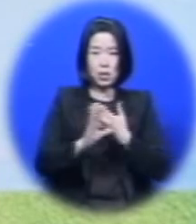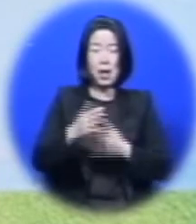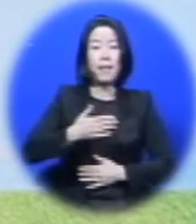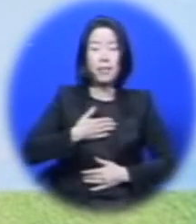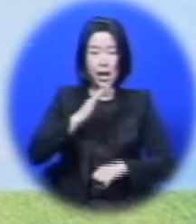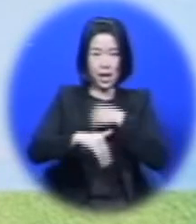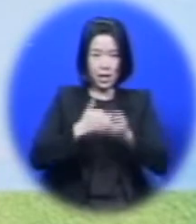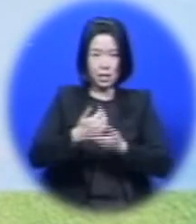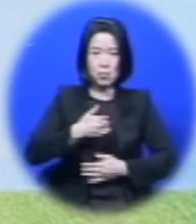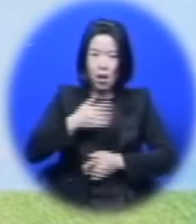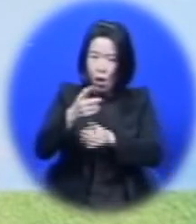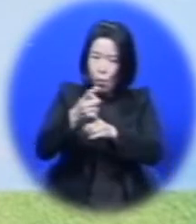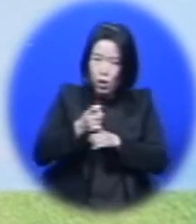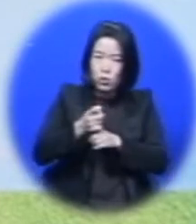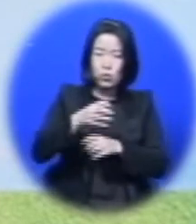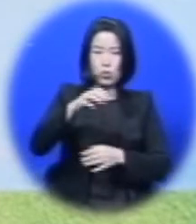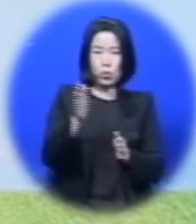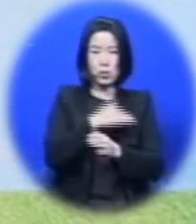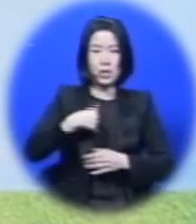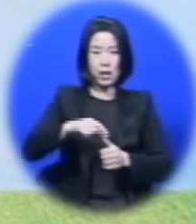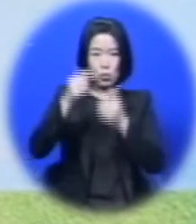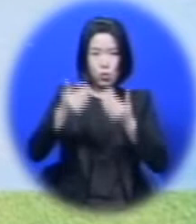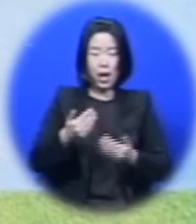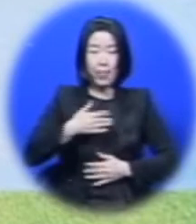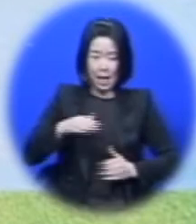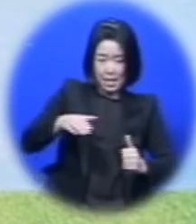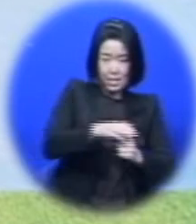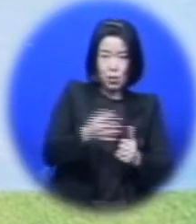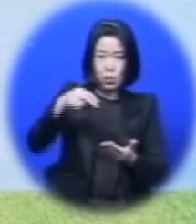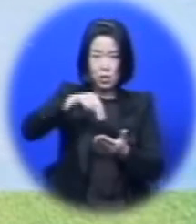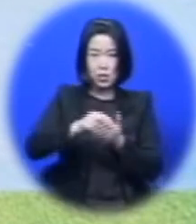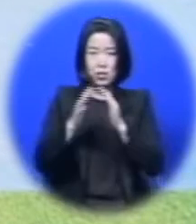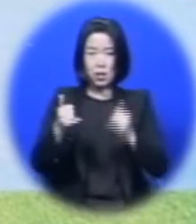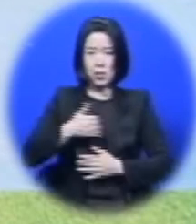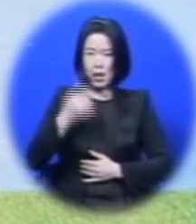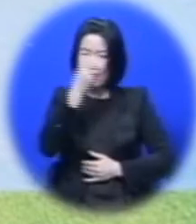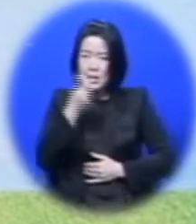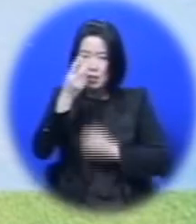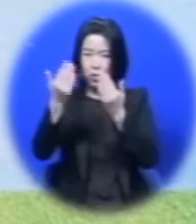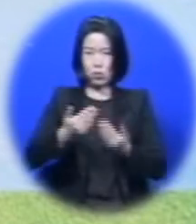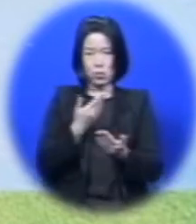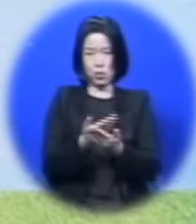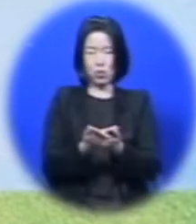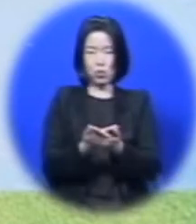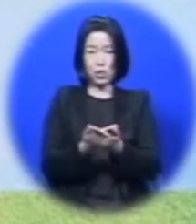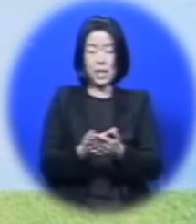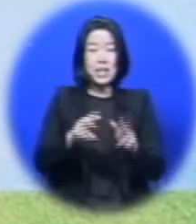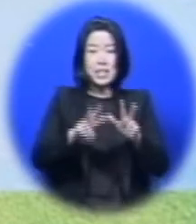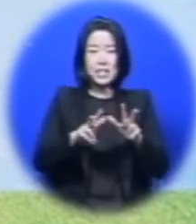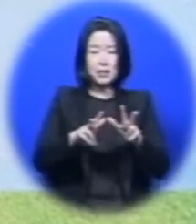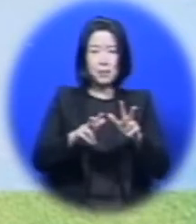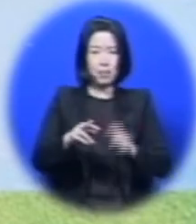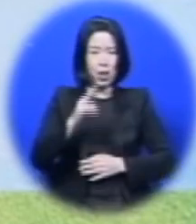내 원수들에게서 나를 구원해 주시고 나를 치려고 일어서는 자들에게서 나를 지켜주십시오. 지금 사울